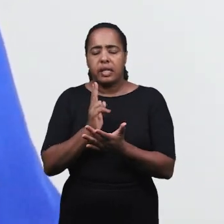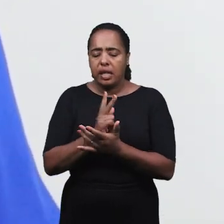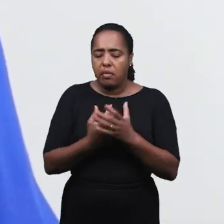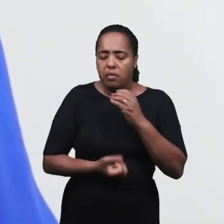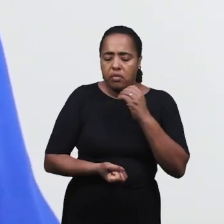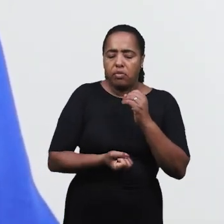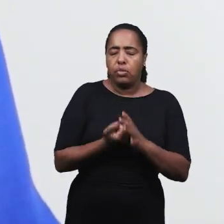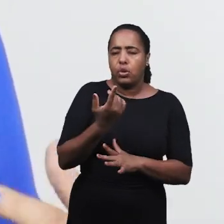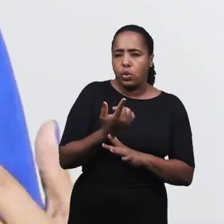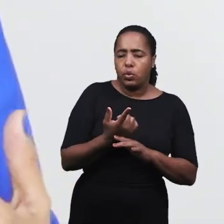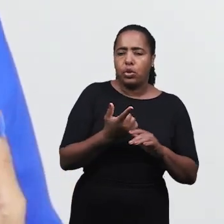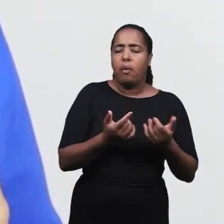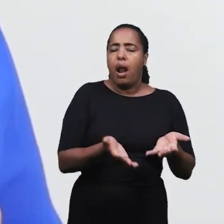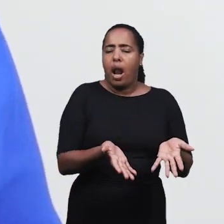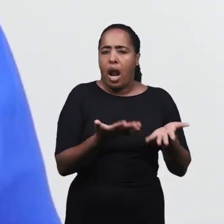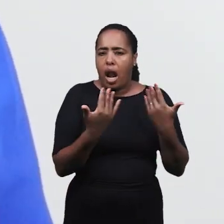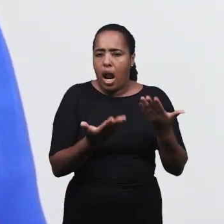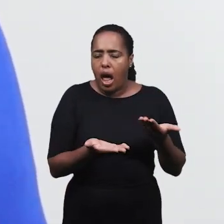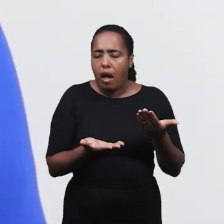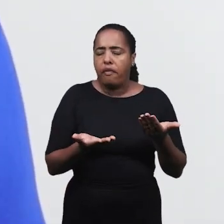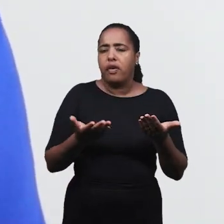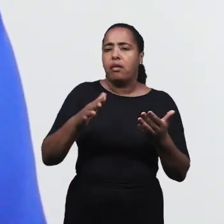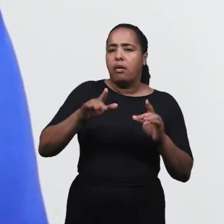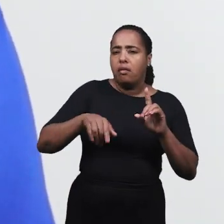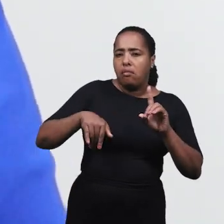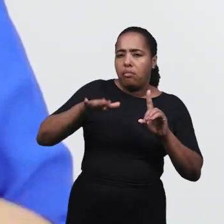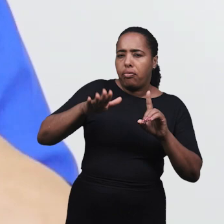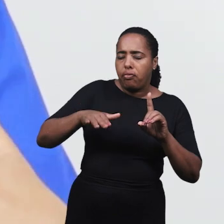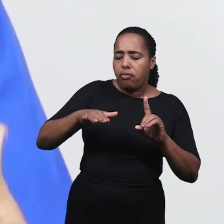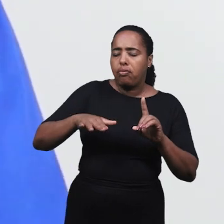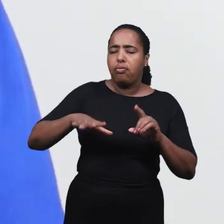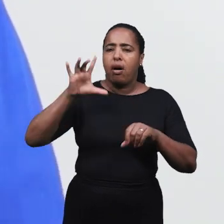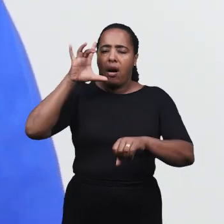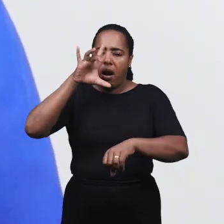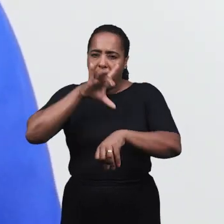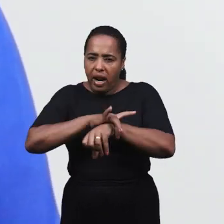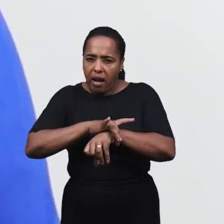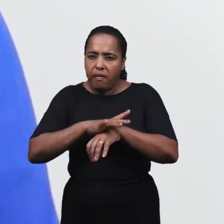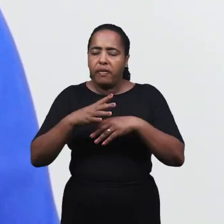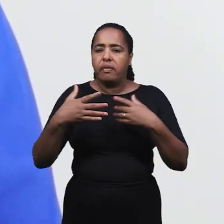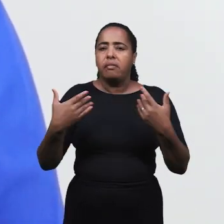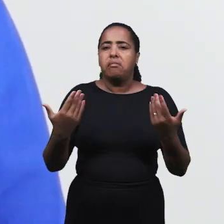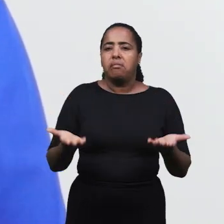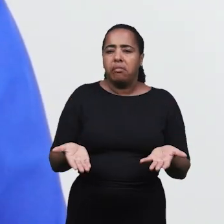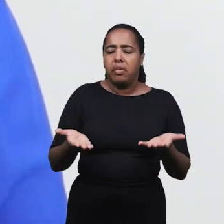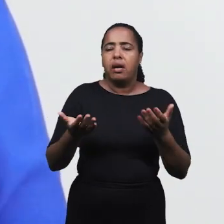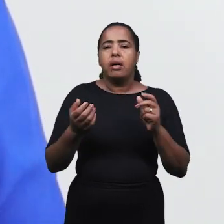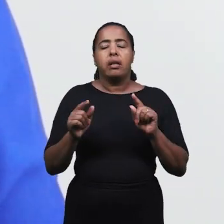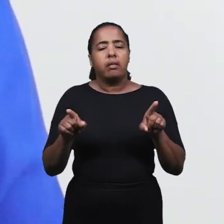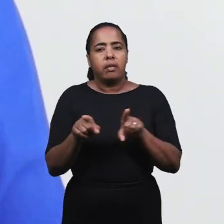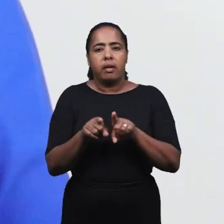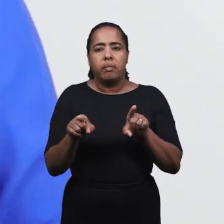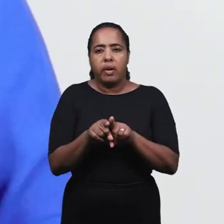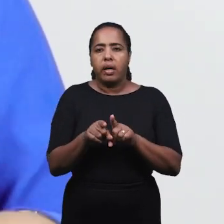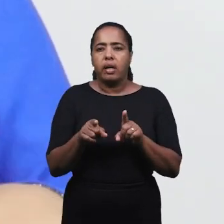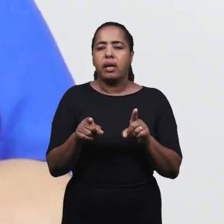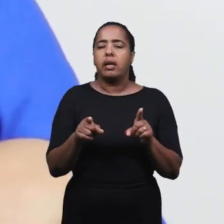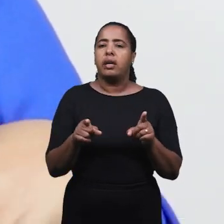Elles se présentent de manière degrée, elle peut être sévère, modérée.